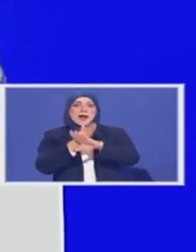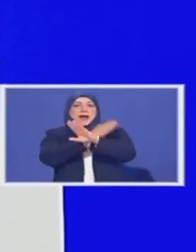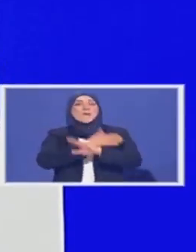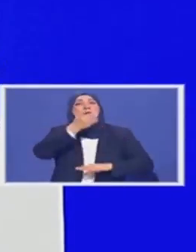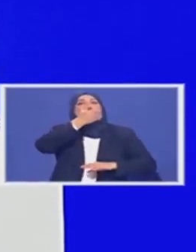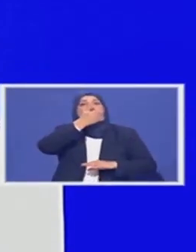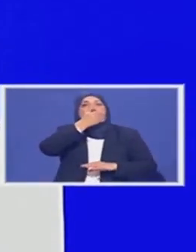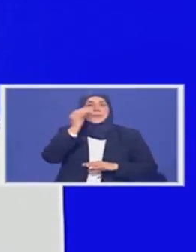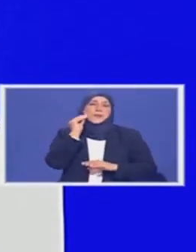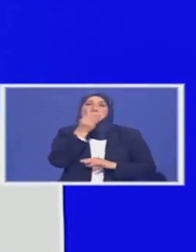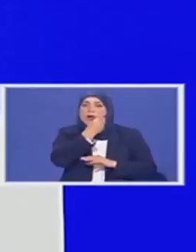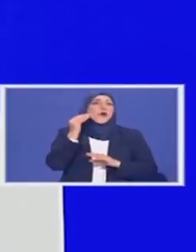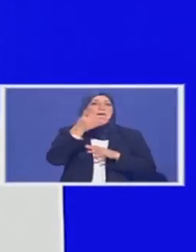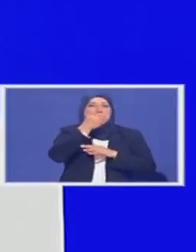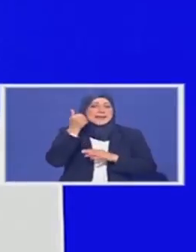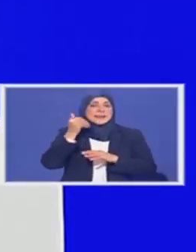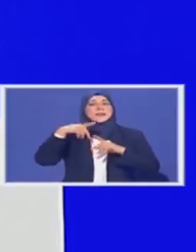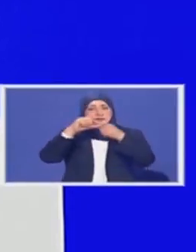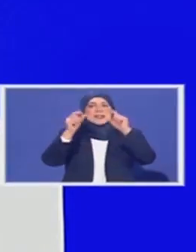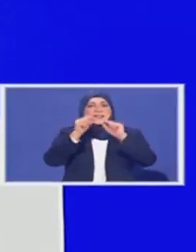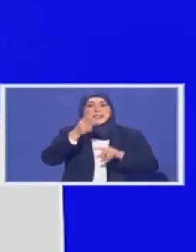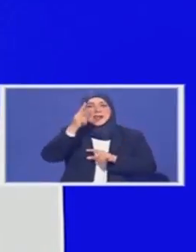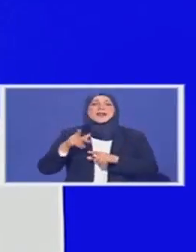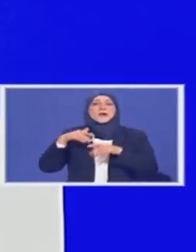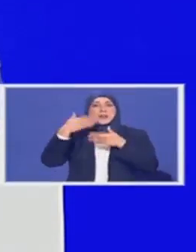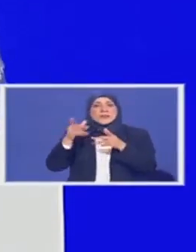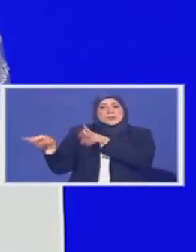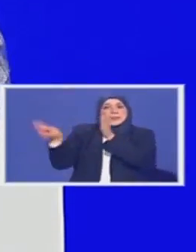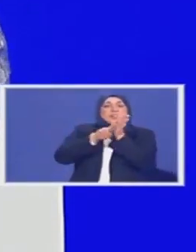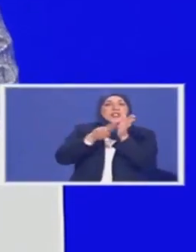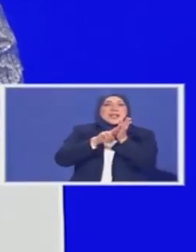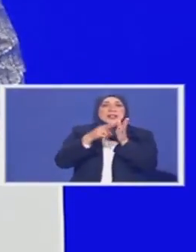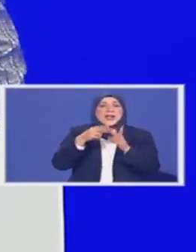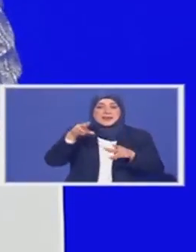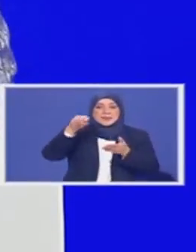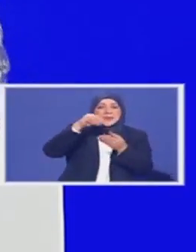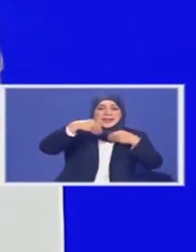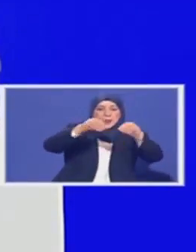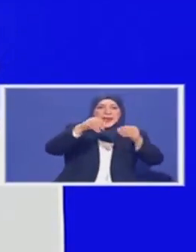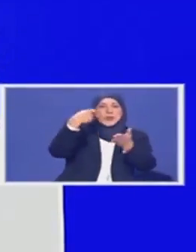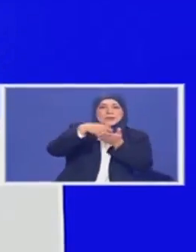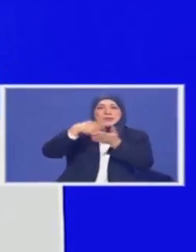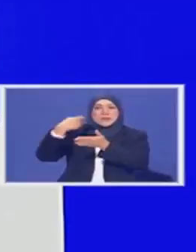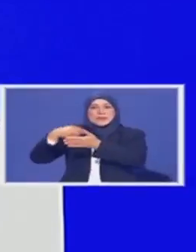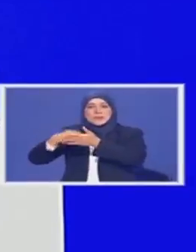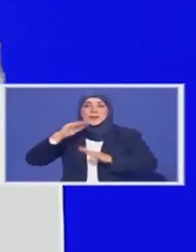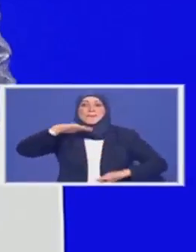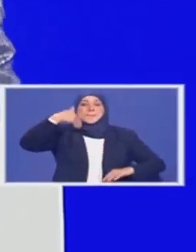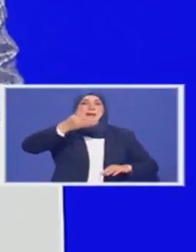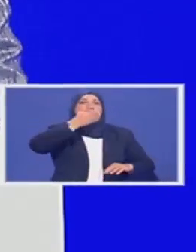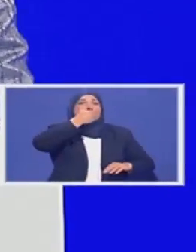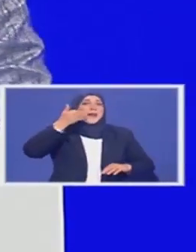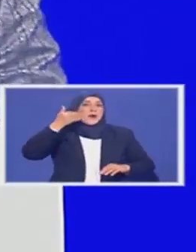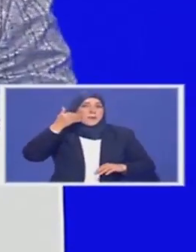العيد، ورجوع معناها الأسواق الأسبوعية وأسواق الدواب في المرحلة الثانية بعد العيد، والمحاضن